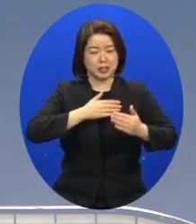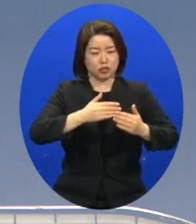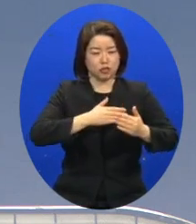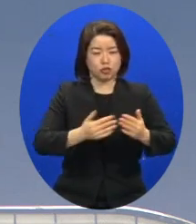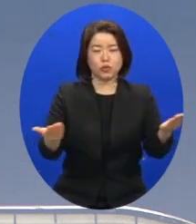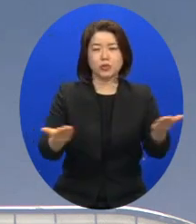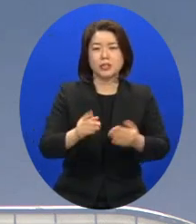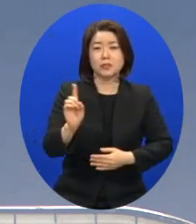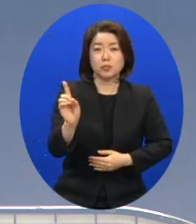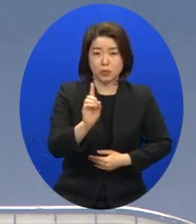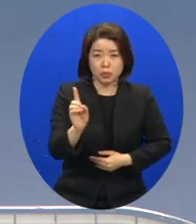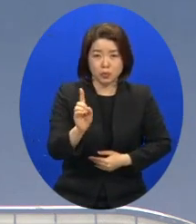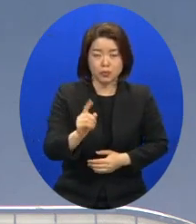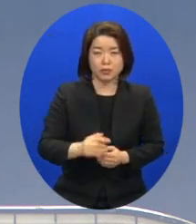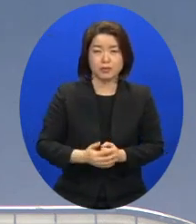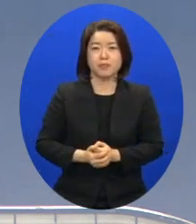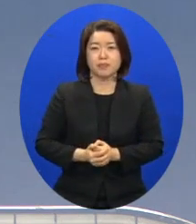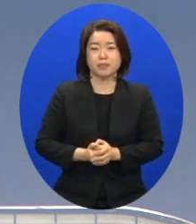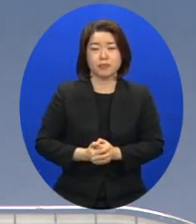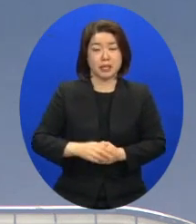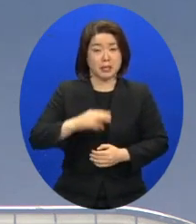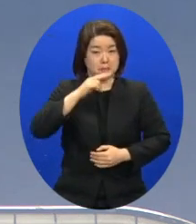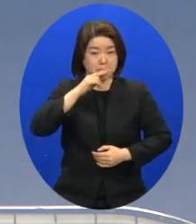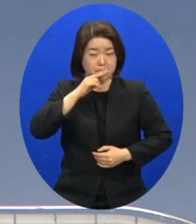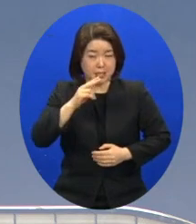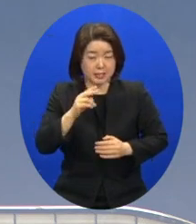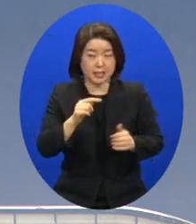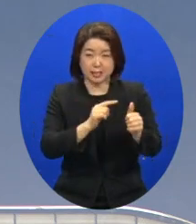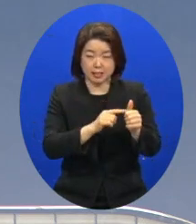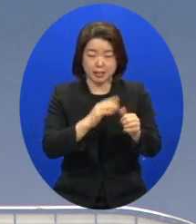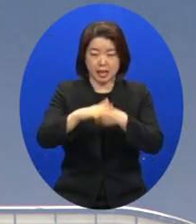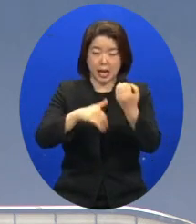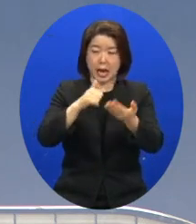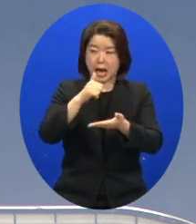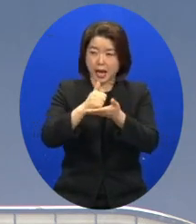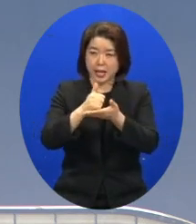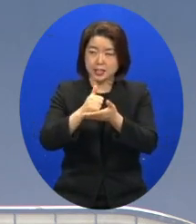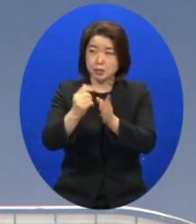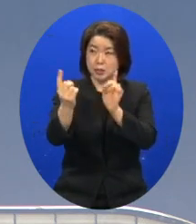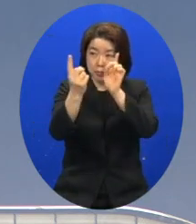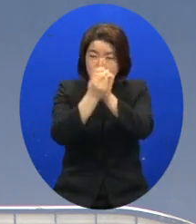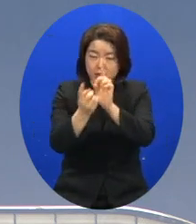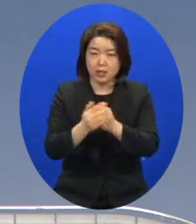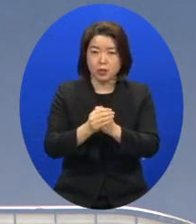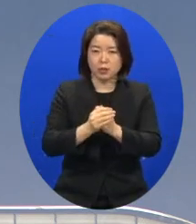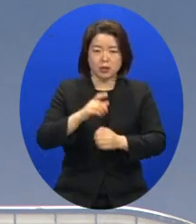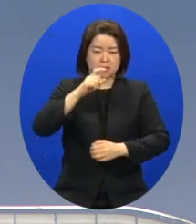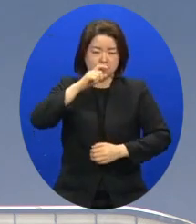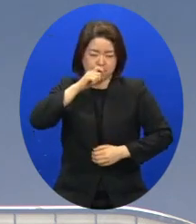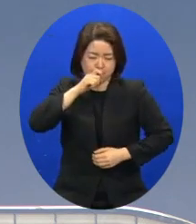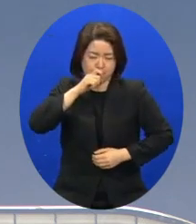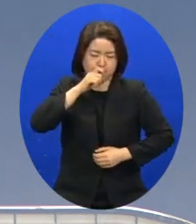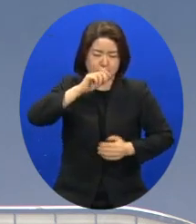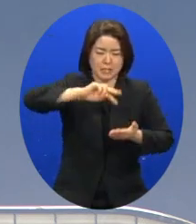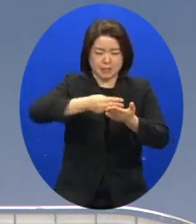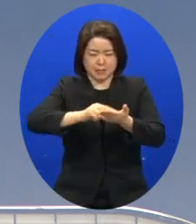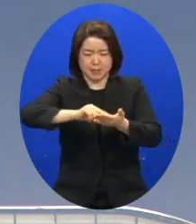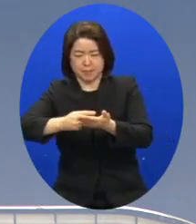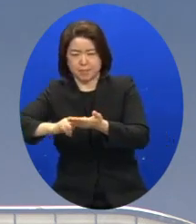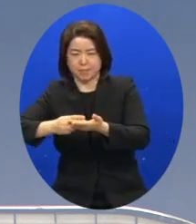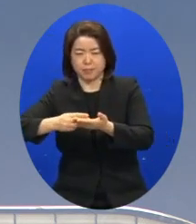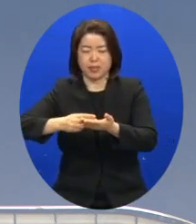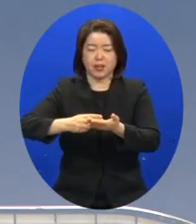무엇일까 이사야가 하나님을 됐고 입술을 부여잡고 떼굴떼굴 구르면서 두렵다고